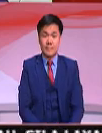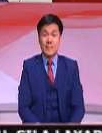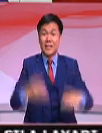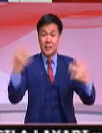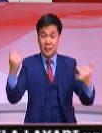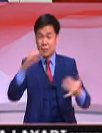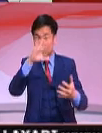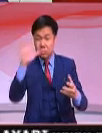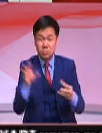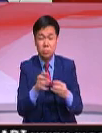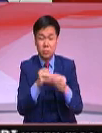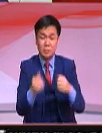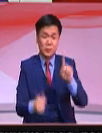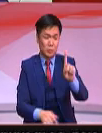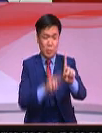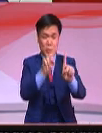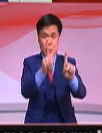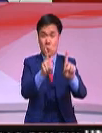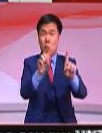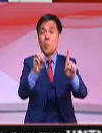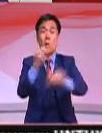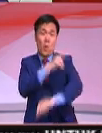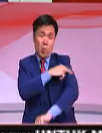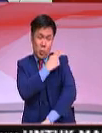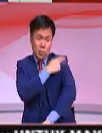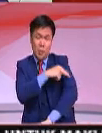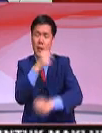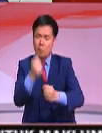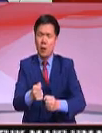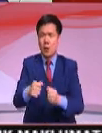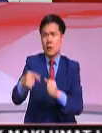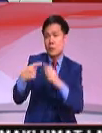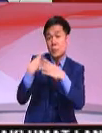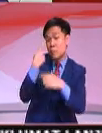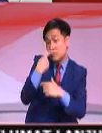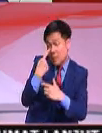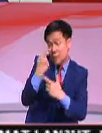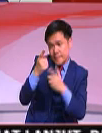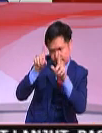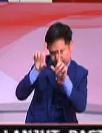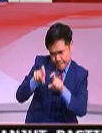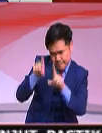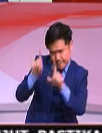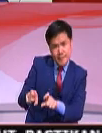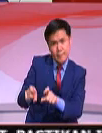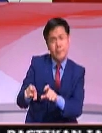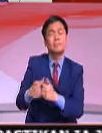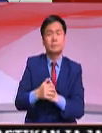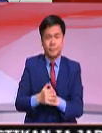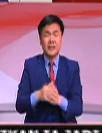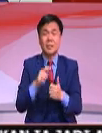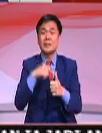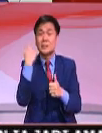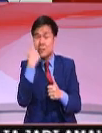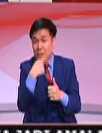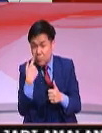Keseluruhan ya, kita ada 120 hospital yang boleh menjalankan saringan kepada kes-kes yang